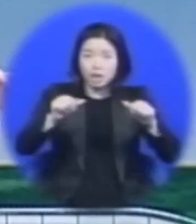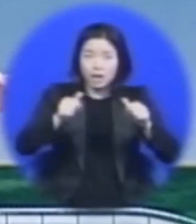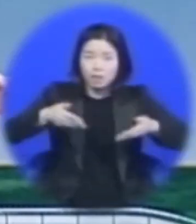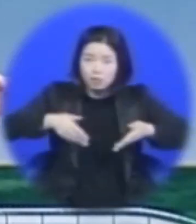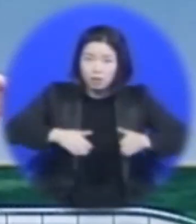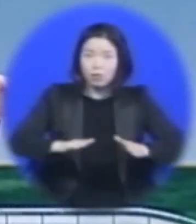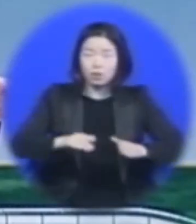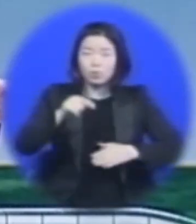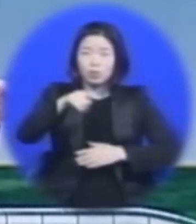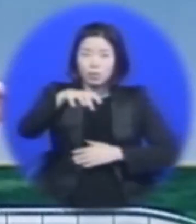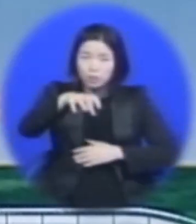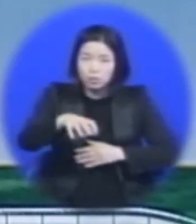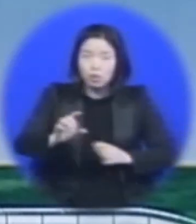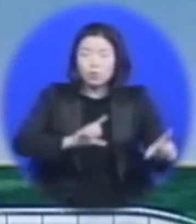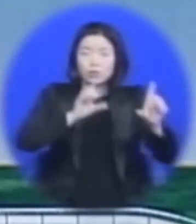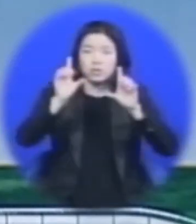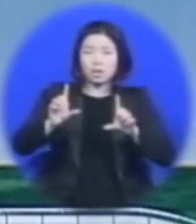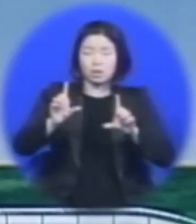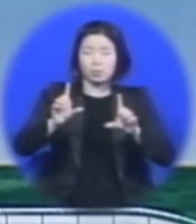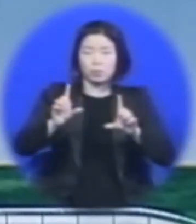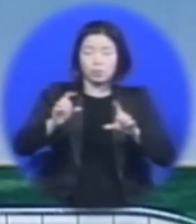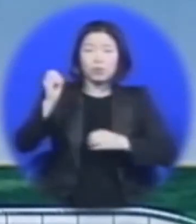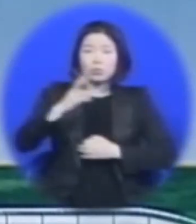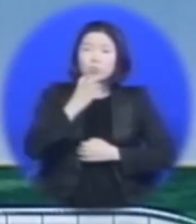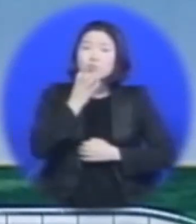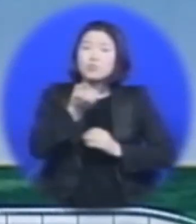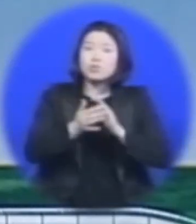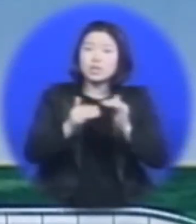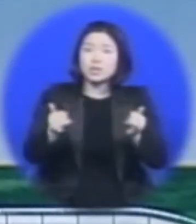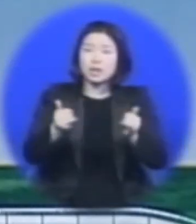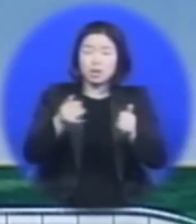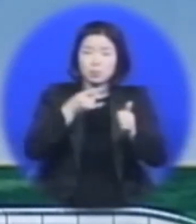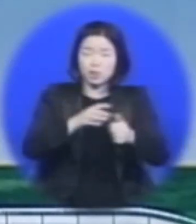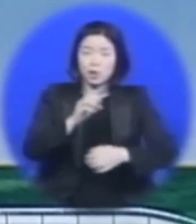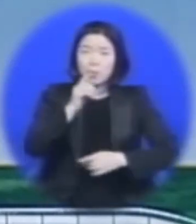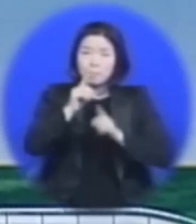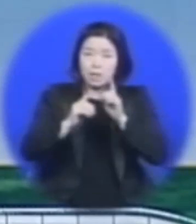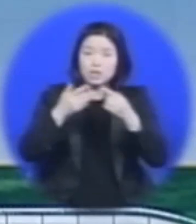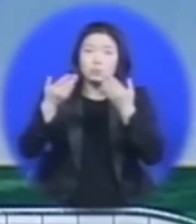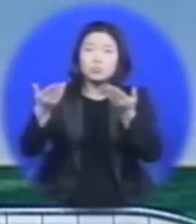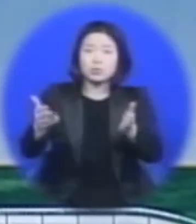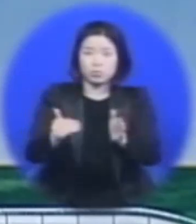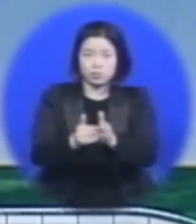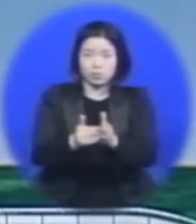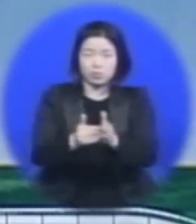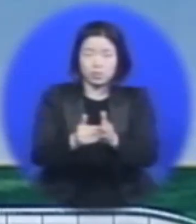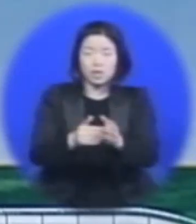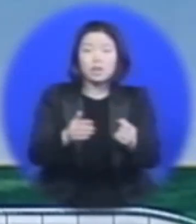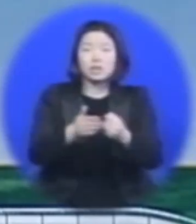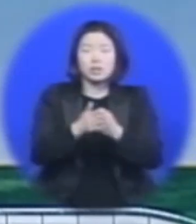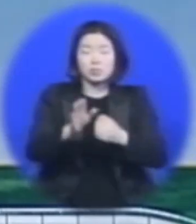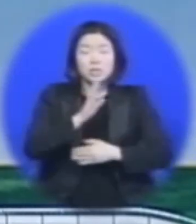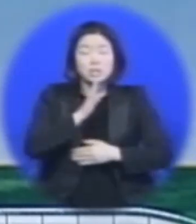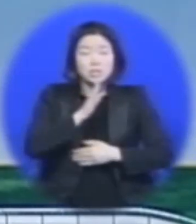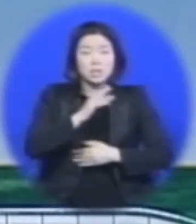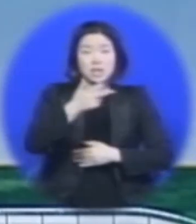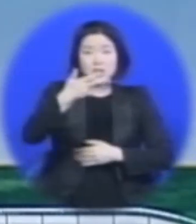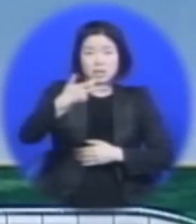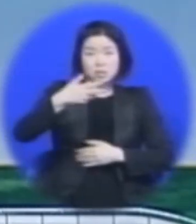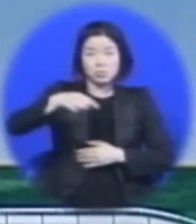거기서 사셨습니다 그리고 유대인들에게 말씀하셨어 그러므로 진짜 17절